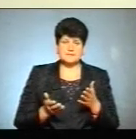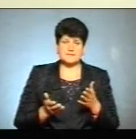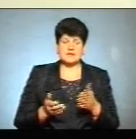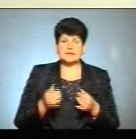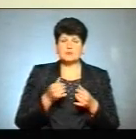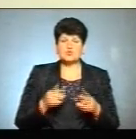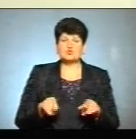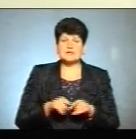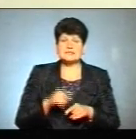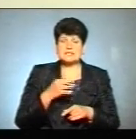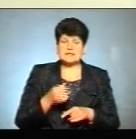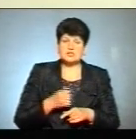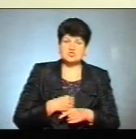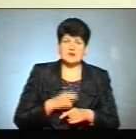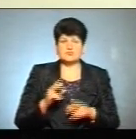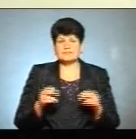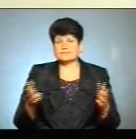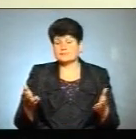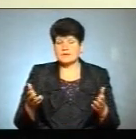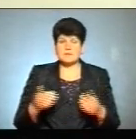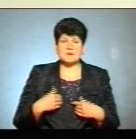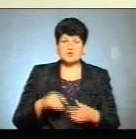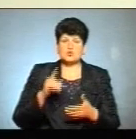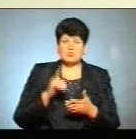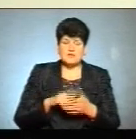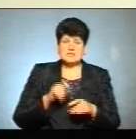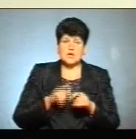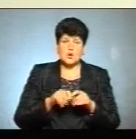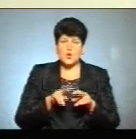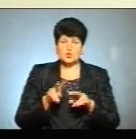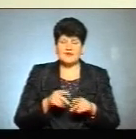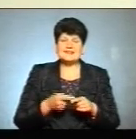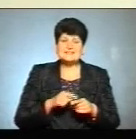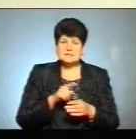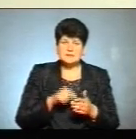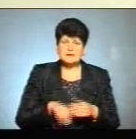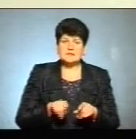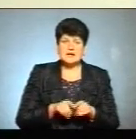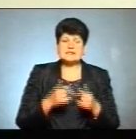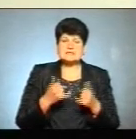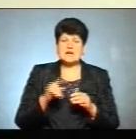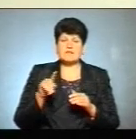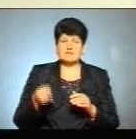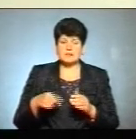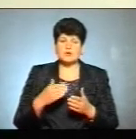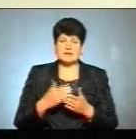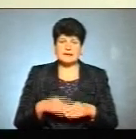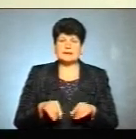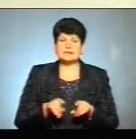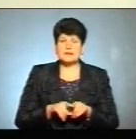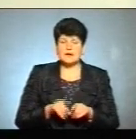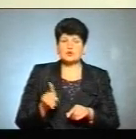можна так сказати, на жаль чи не на жаль, ми зобов'язані контролювати і ці питання. Але зараз вимога стоїть так,